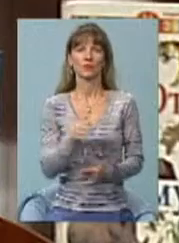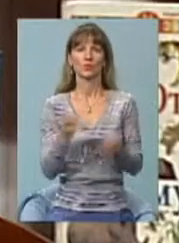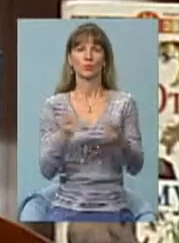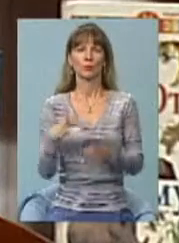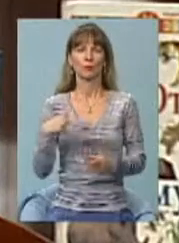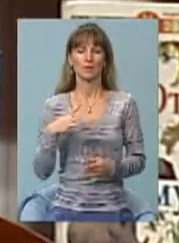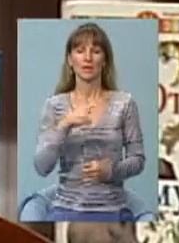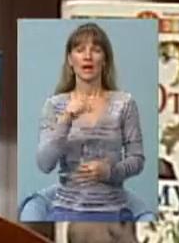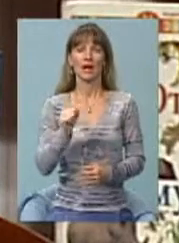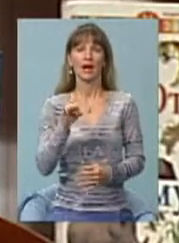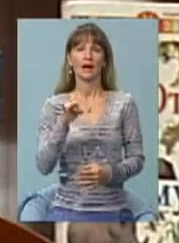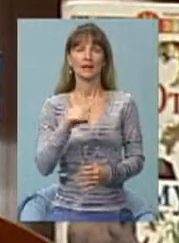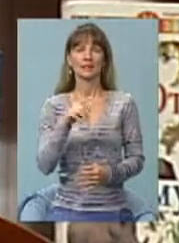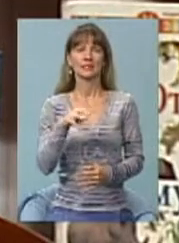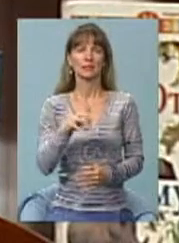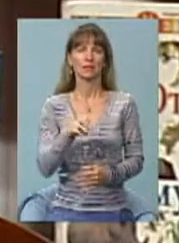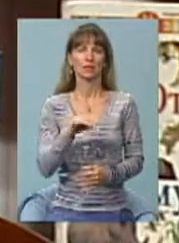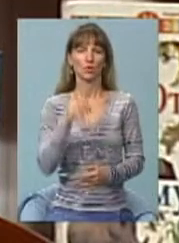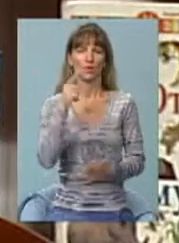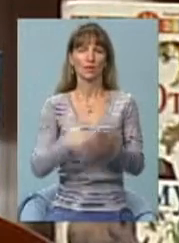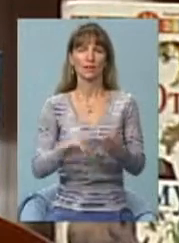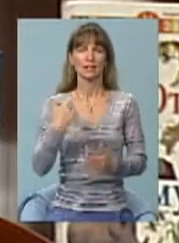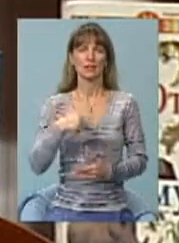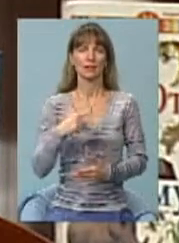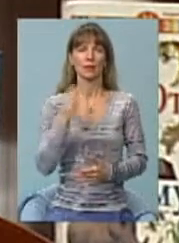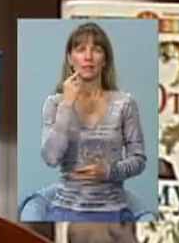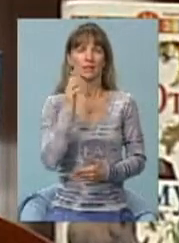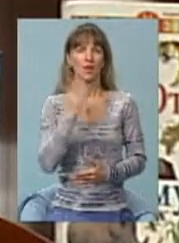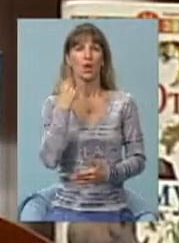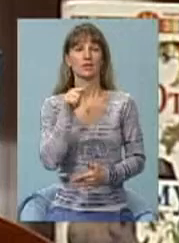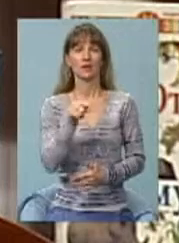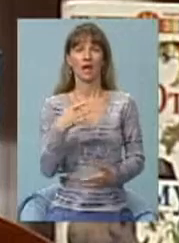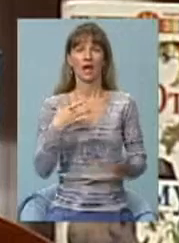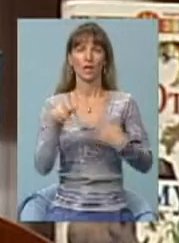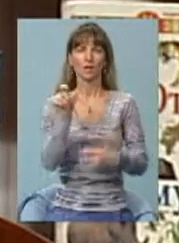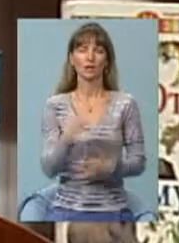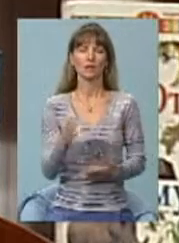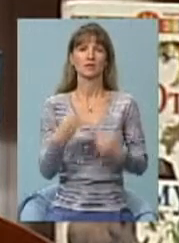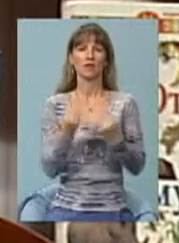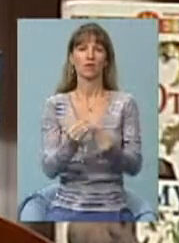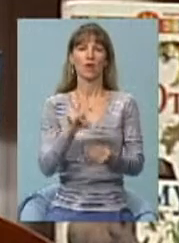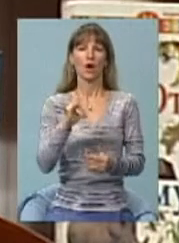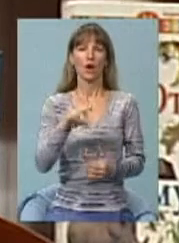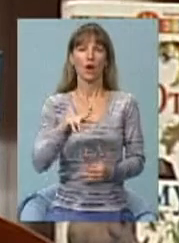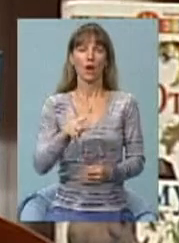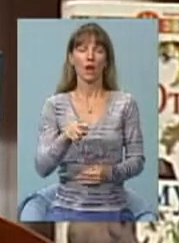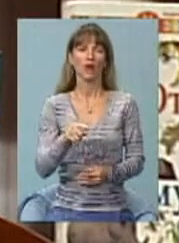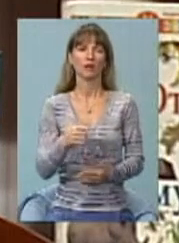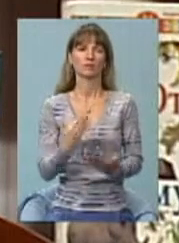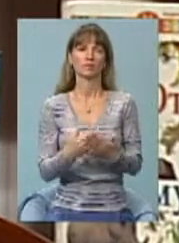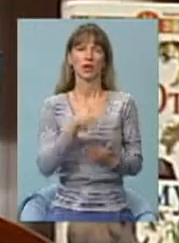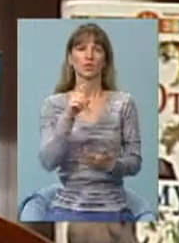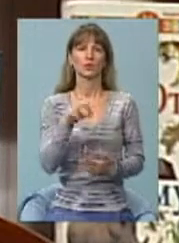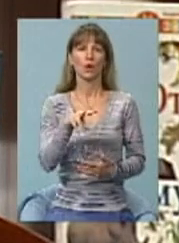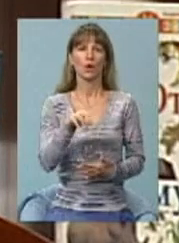обязательно быть харизматичным, уверенным в себе человеком, не скромничать, когда ты актер. Если тебе там дали какую-то роль, к примеру, тоже Золушки,